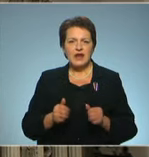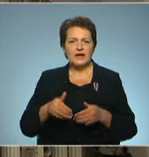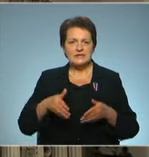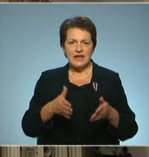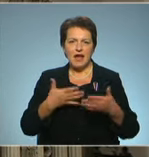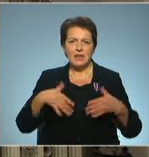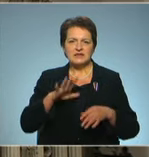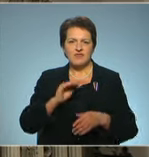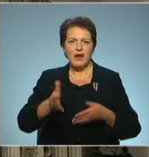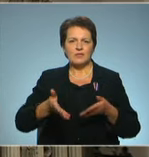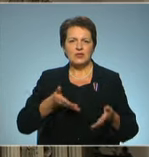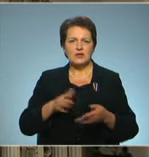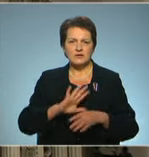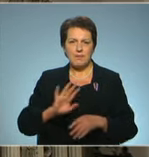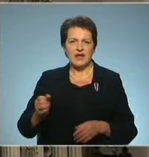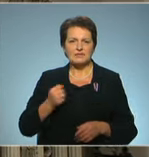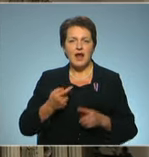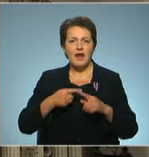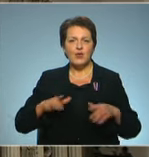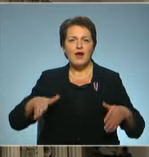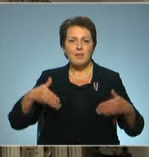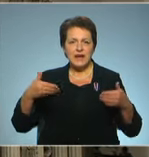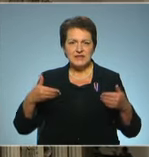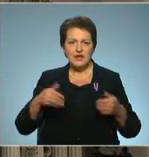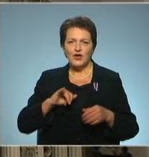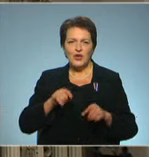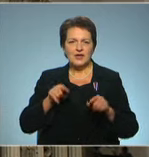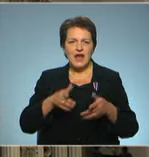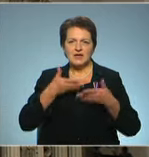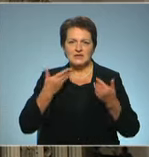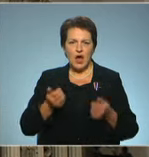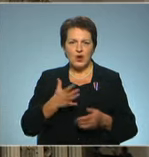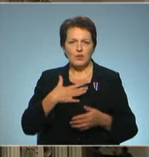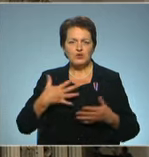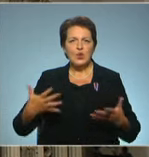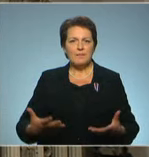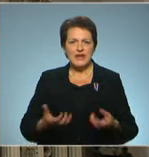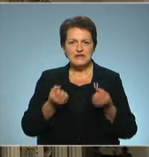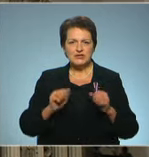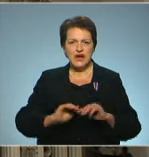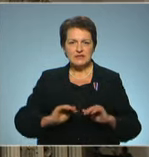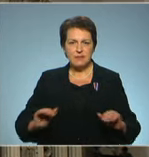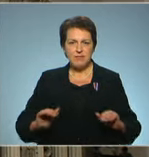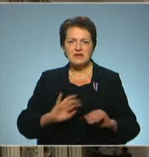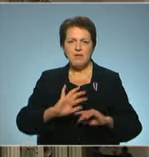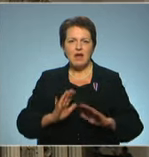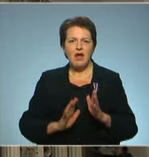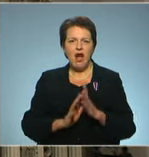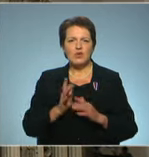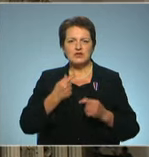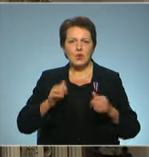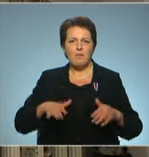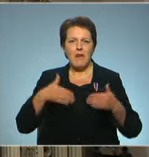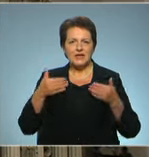varam doties bez bailēm un priecīgi, jo tas nav mūsu pestīšanas pamats, bet auglis un